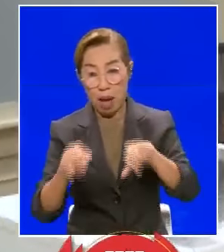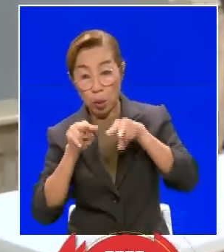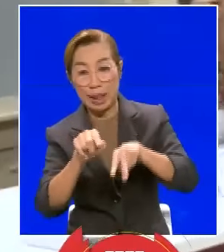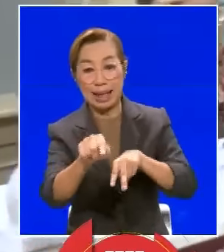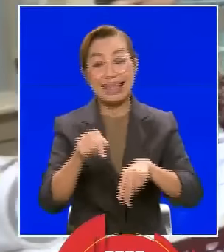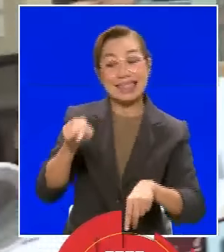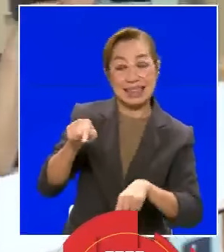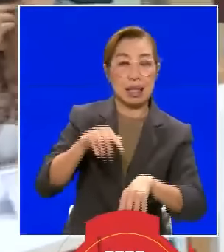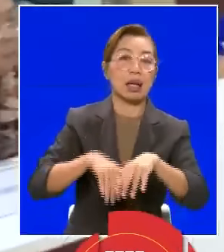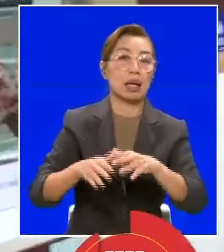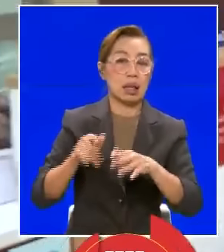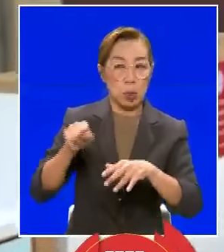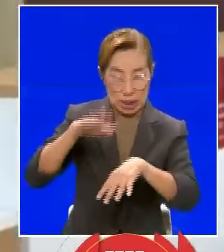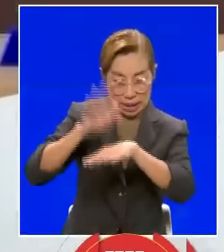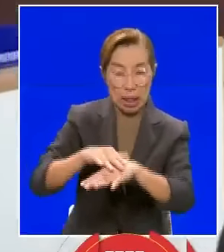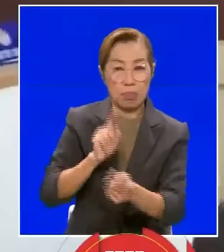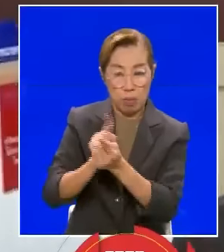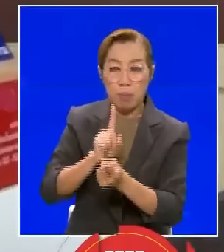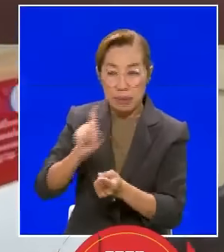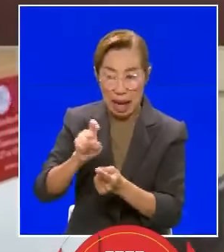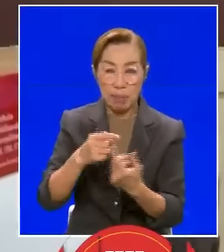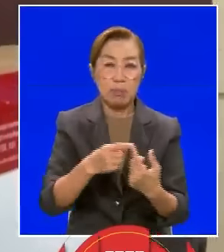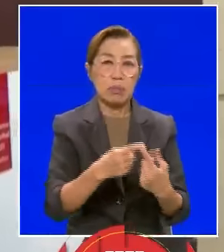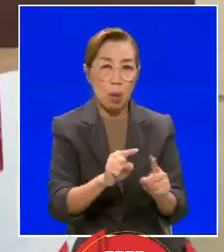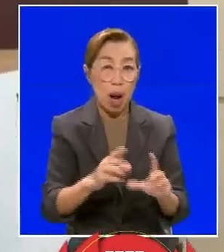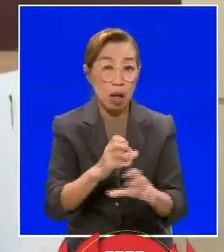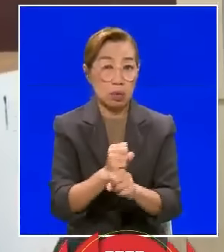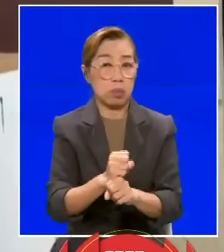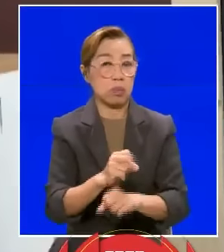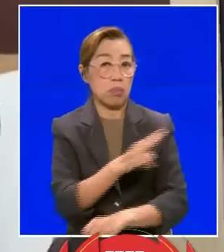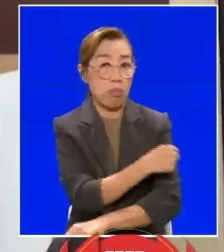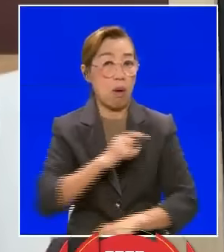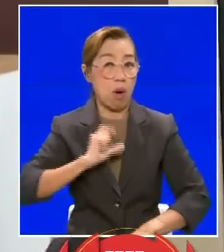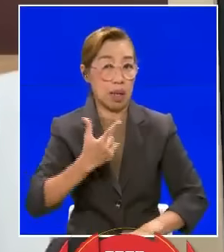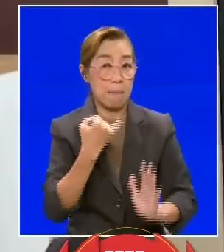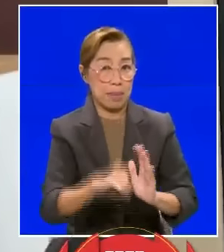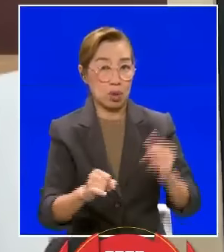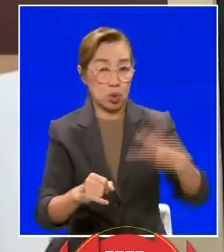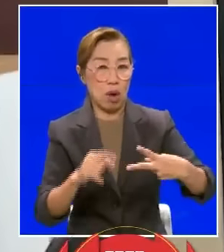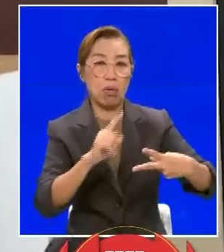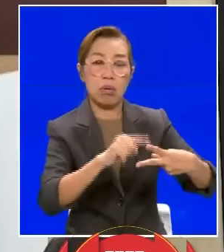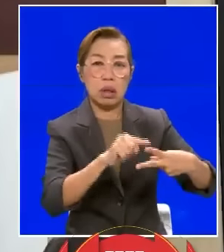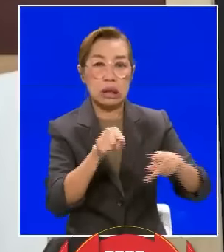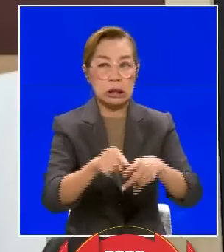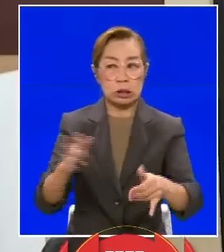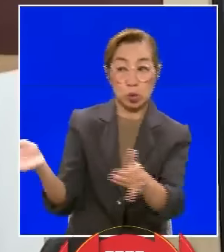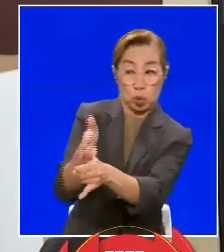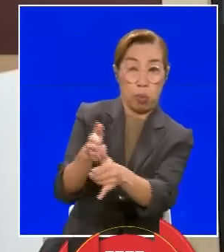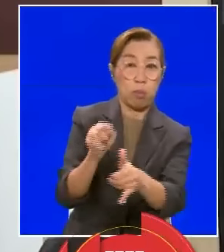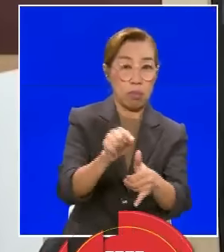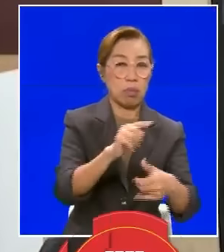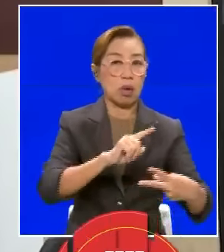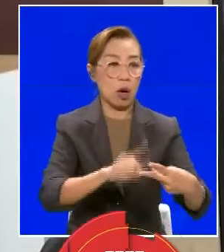ญทองจะเข้าข่ายความผิด2ข้อกล่าวหาด้วยกันนั่นก็คือทำร้ายร่างกายและความผิดเกี่ยวกับเสรีภาพข่มขืนใจ